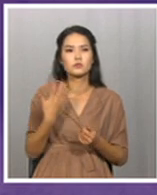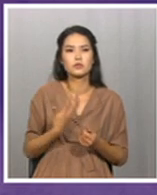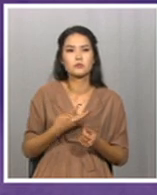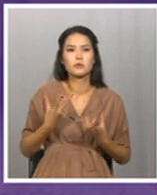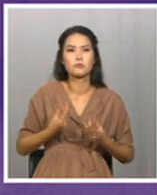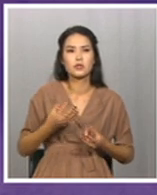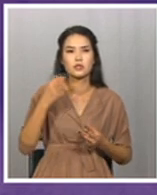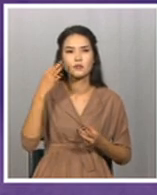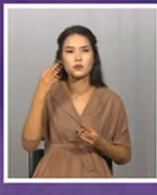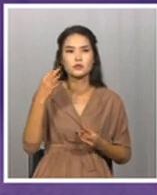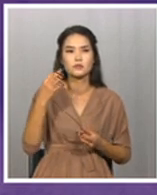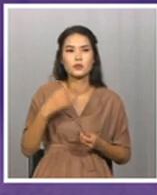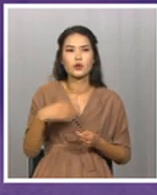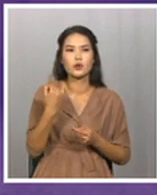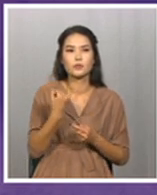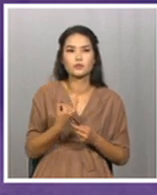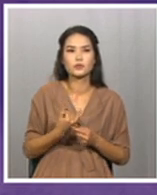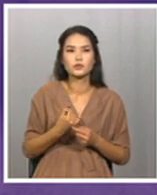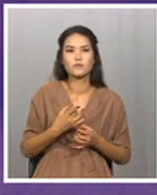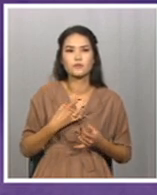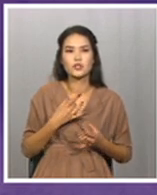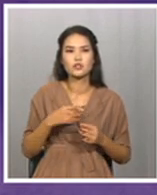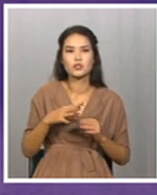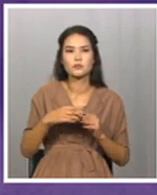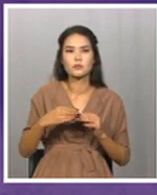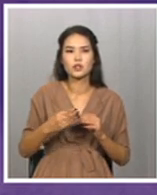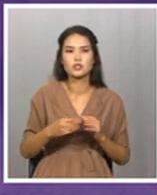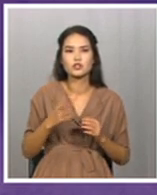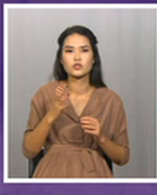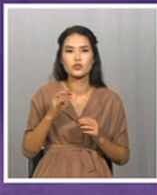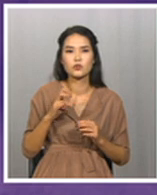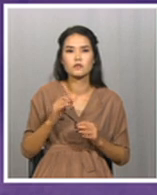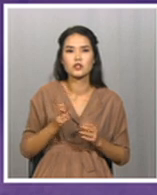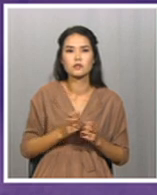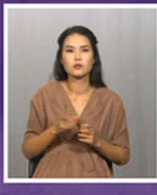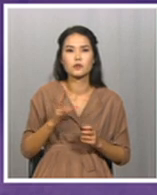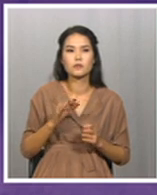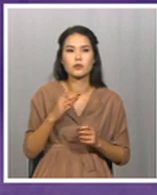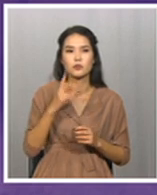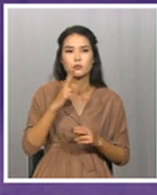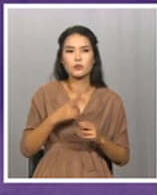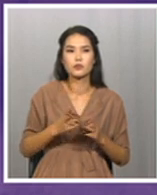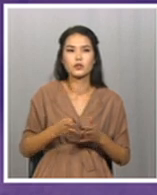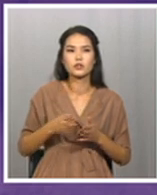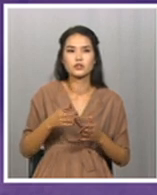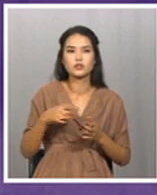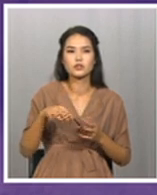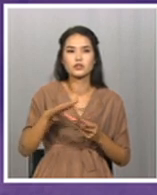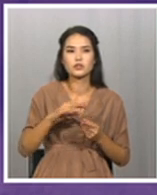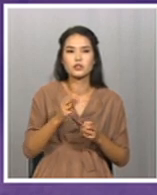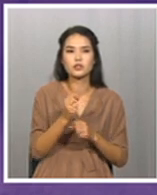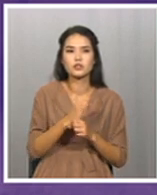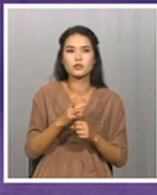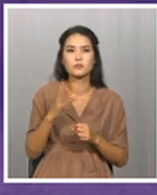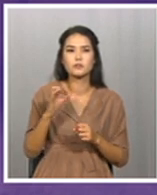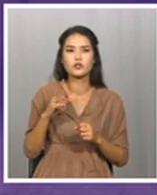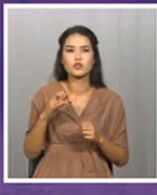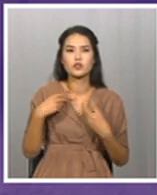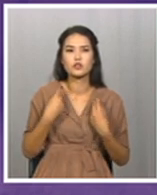пушистыми, мягкими волосами. Худые нервные пальцы Желткова забегали по борту коричневого короткого